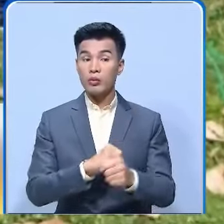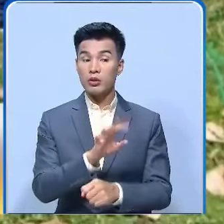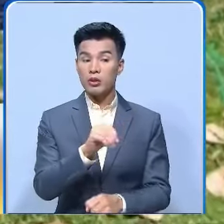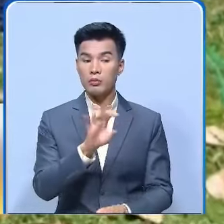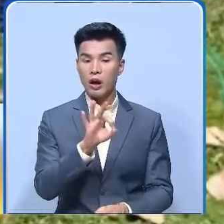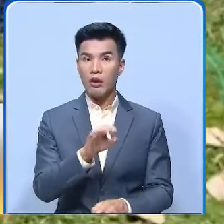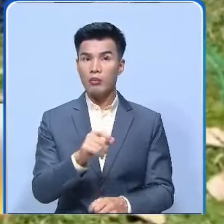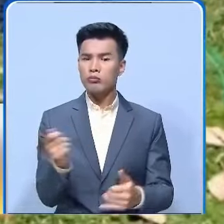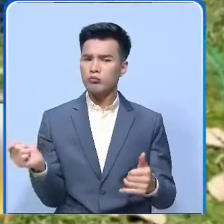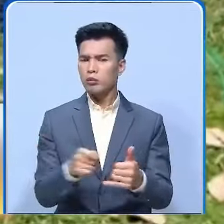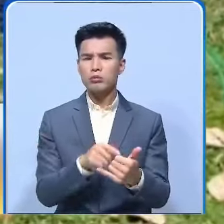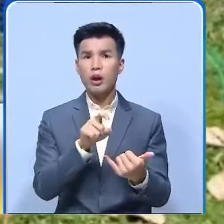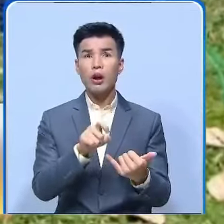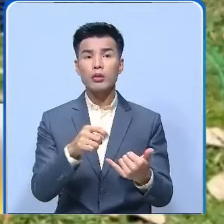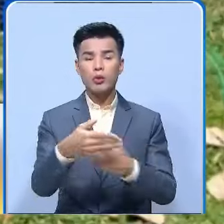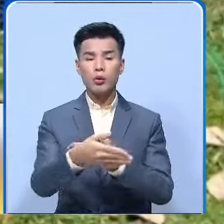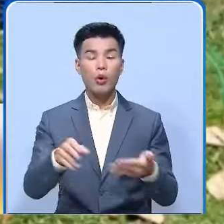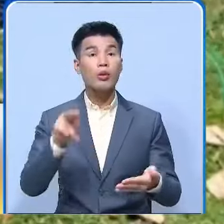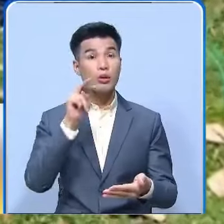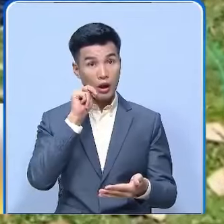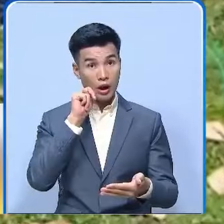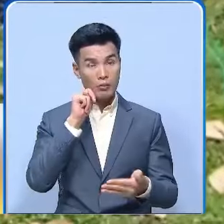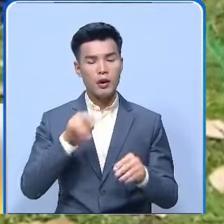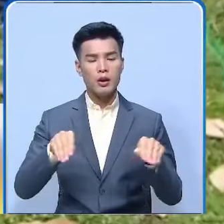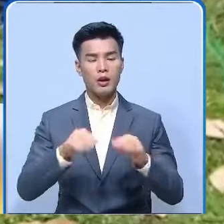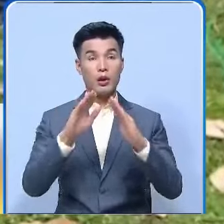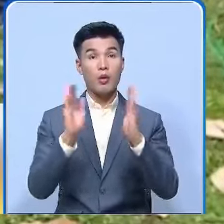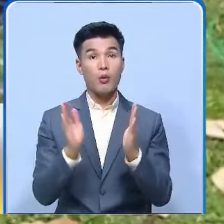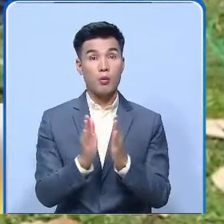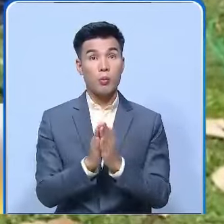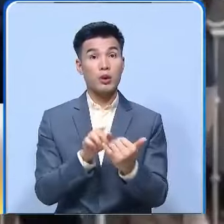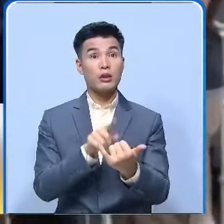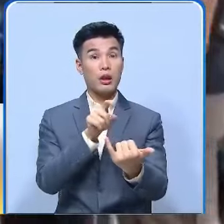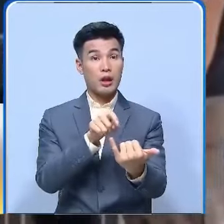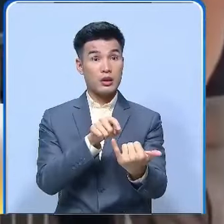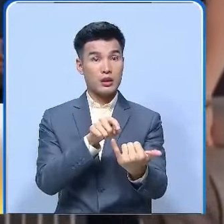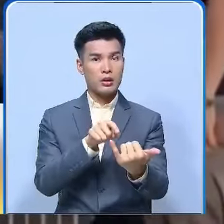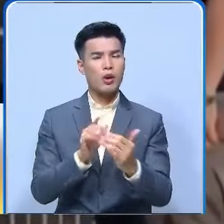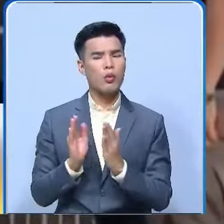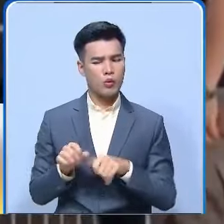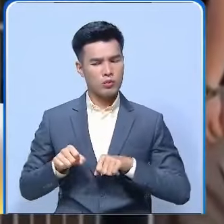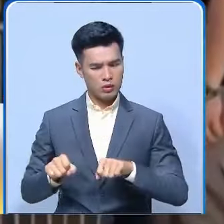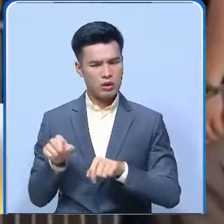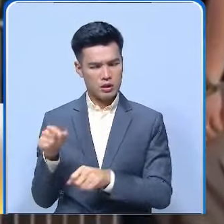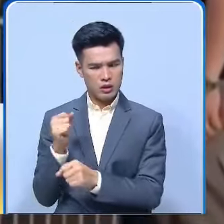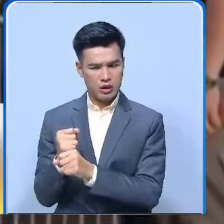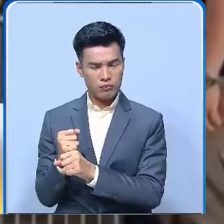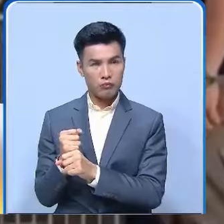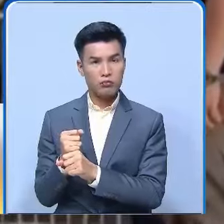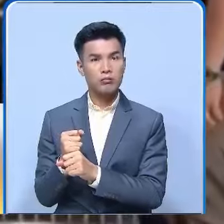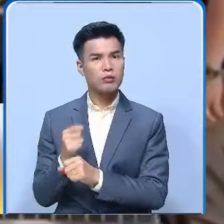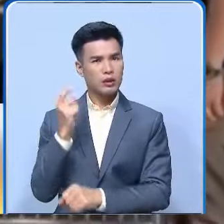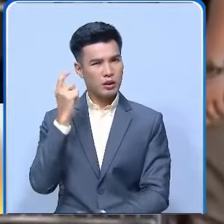ชีวิตหน้าห้องน้ำข้างเมนเผาศพภายในวัดแห่งหนึ่งนะคะก็คือวัดด้ามพระตำบลขามใหญ่อำเภอเมืองจังหวัดอุบลราชธ